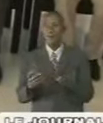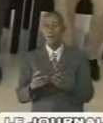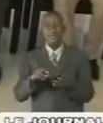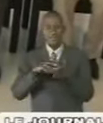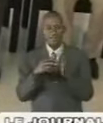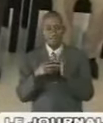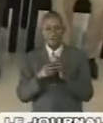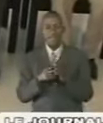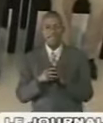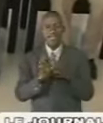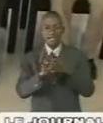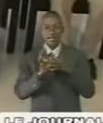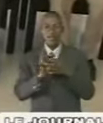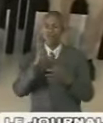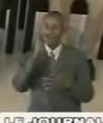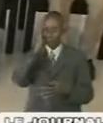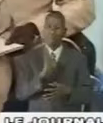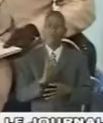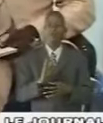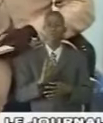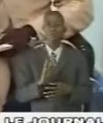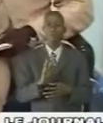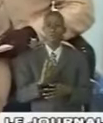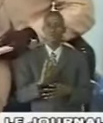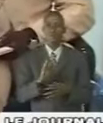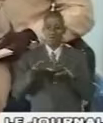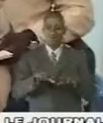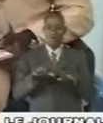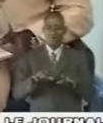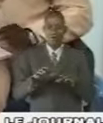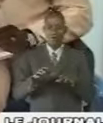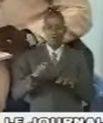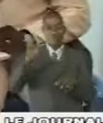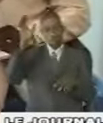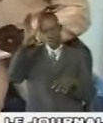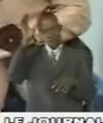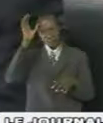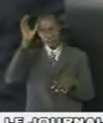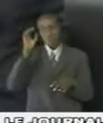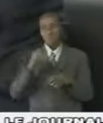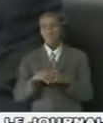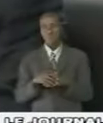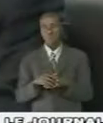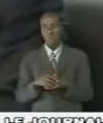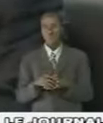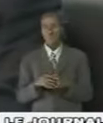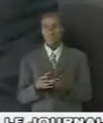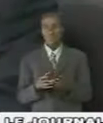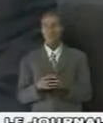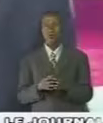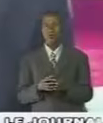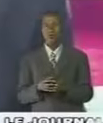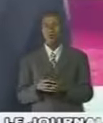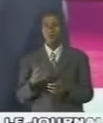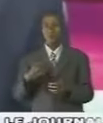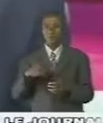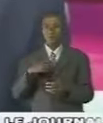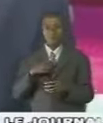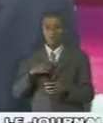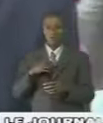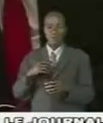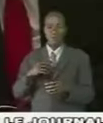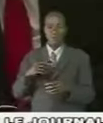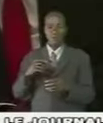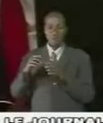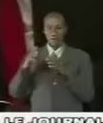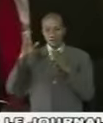des relations donc, entre les deux pays. Nous avions donc, nous avons été envoyés, le ministre Ali Koulibaly en charge donc d'intégration africaine,